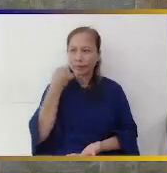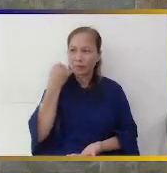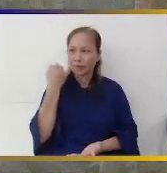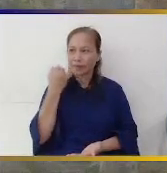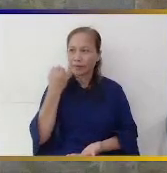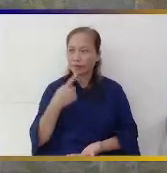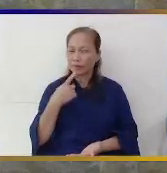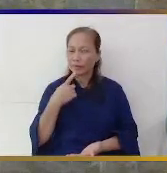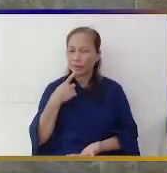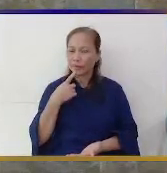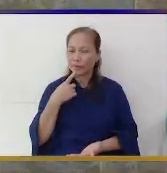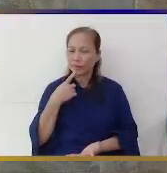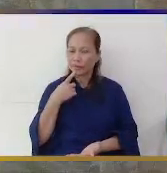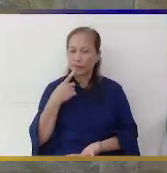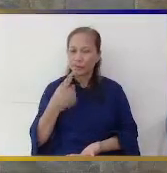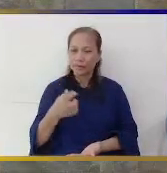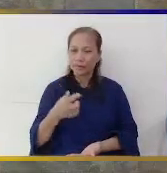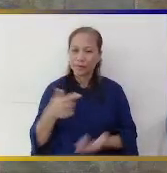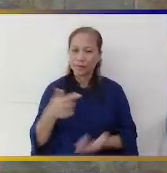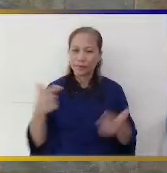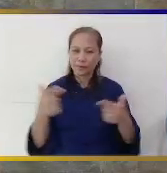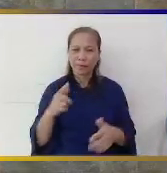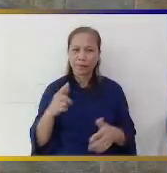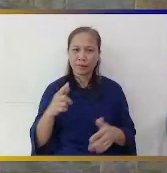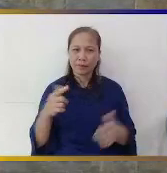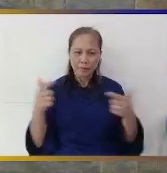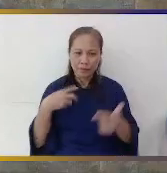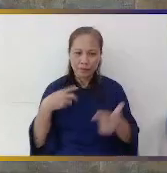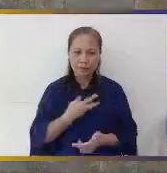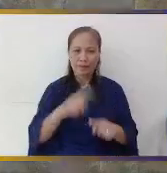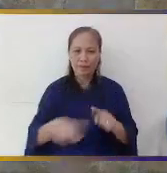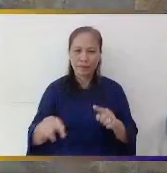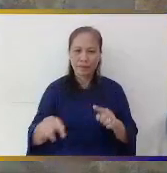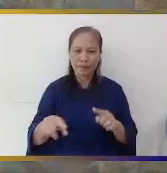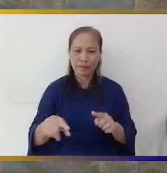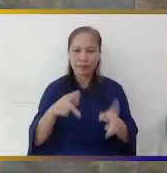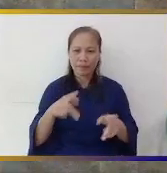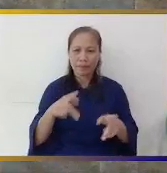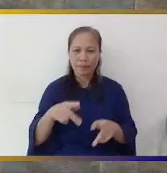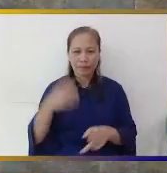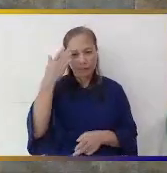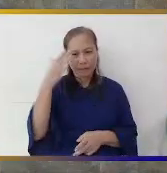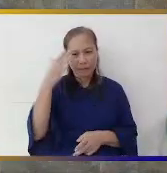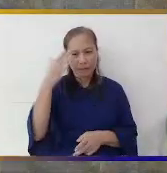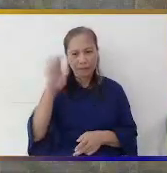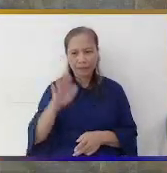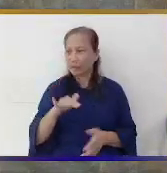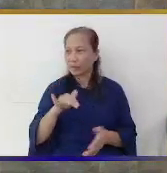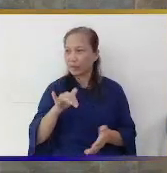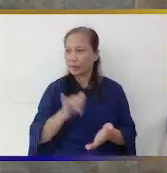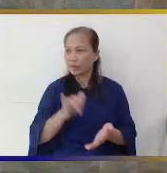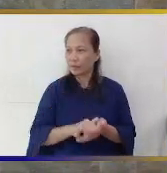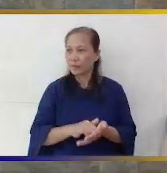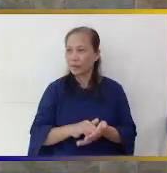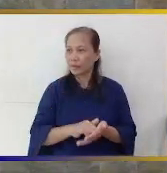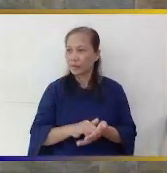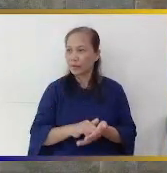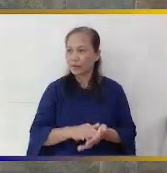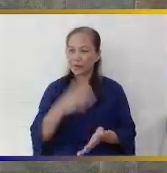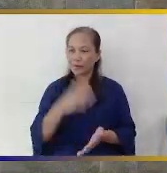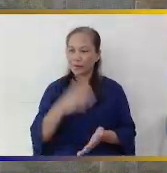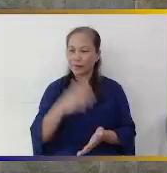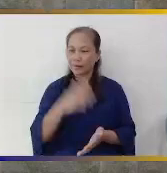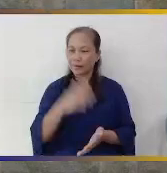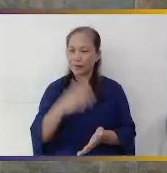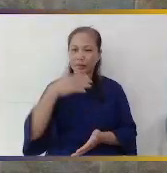same time pinapanalo mo you see that yun yyung hindi nila nakikita ganyan ang panginoong jesukristo gumalaw sa